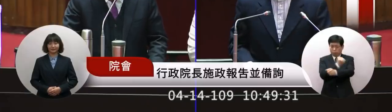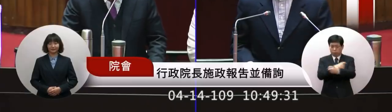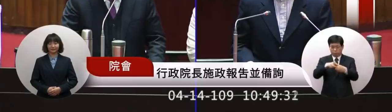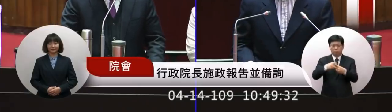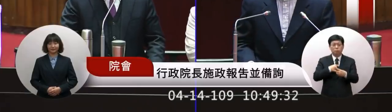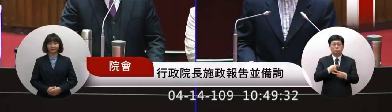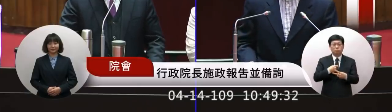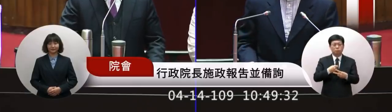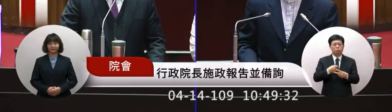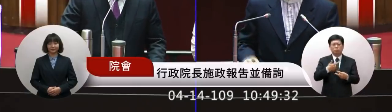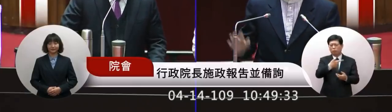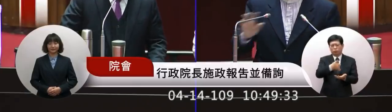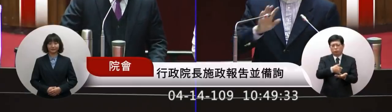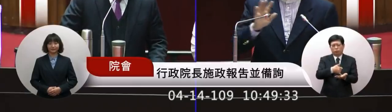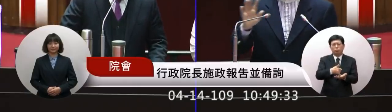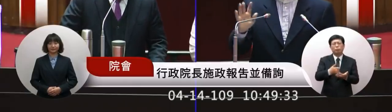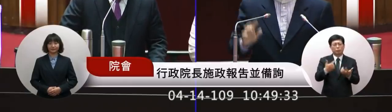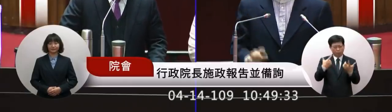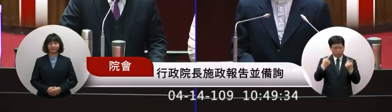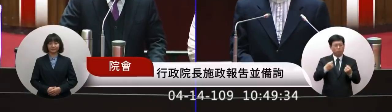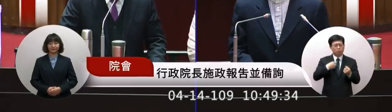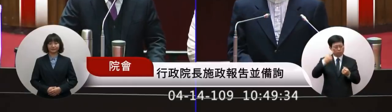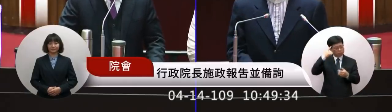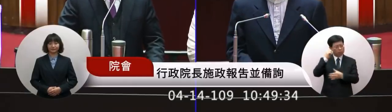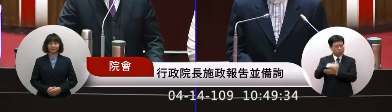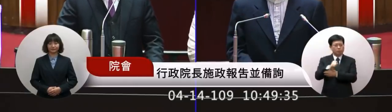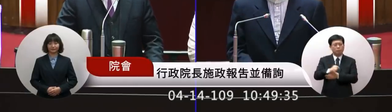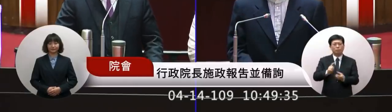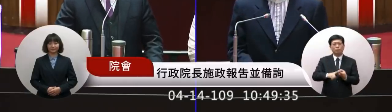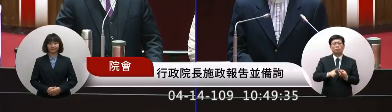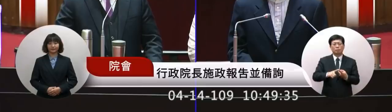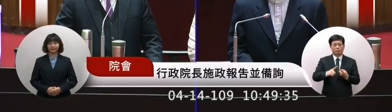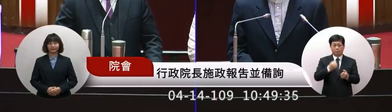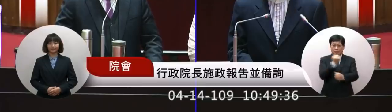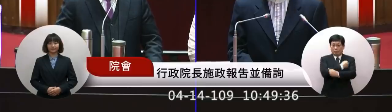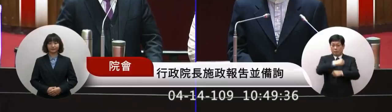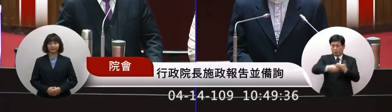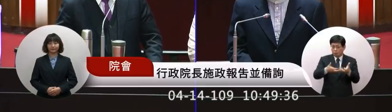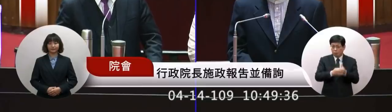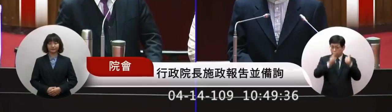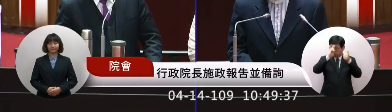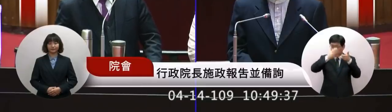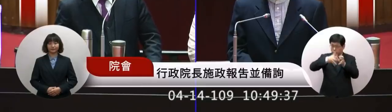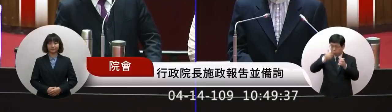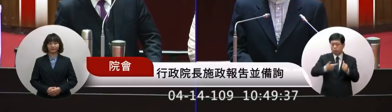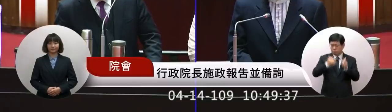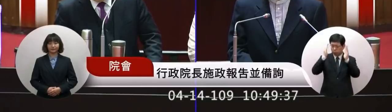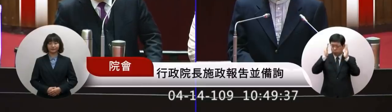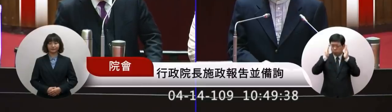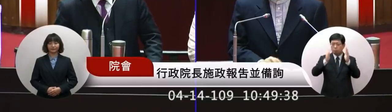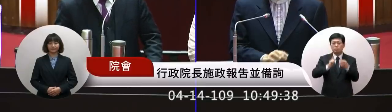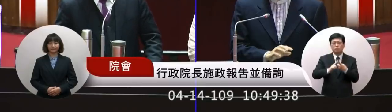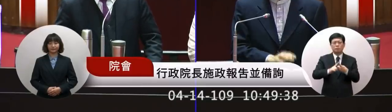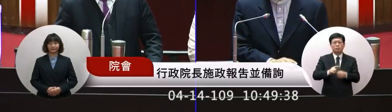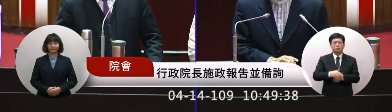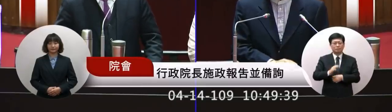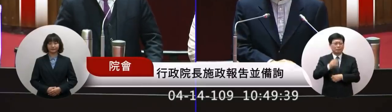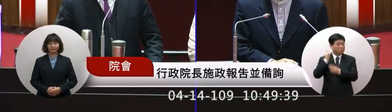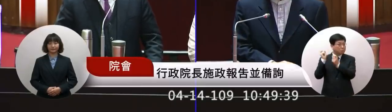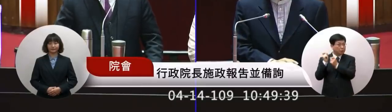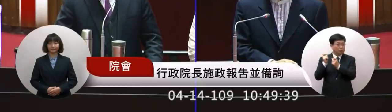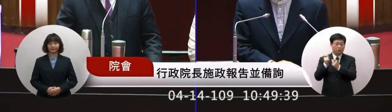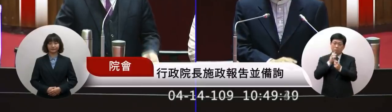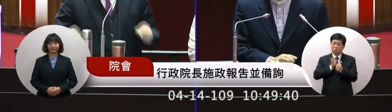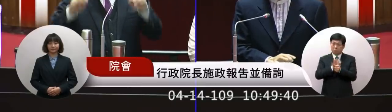啦，非常弱势，我们绝对赞成啊、哦。那劳动部许部长嘛，经引进了啊、哦，但是最